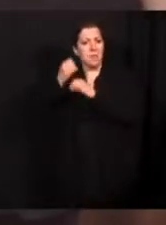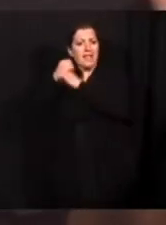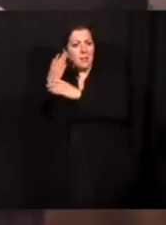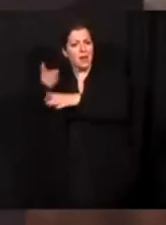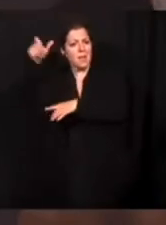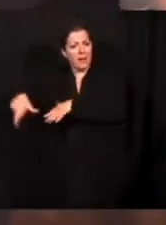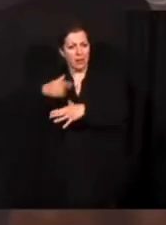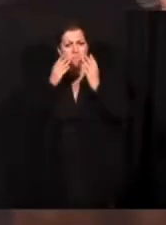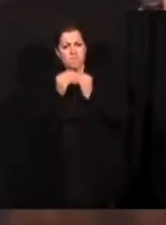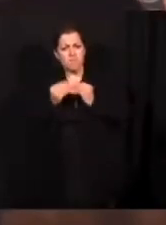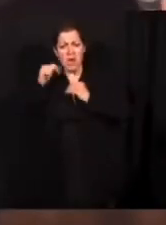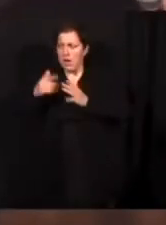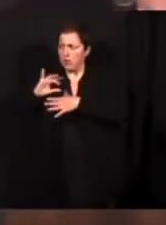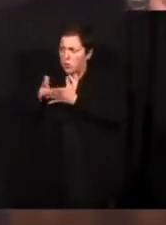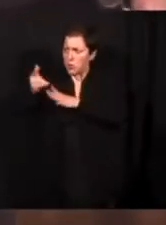intégristes.